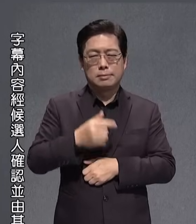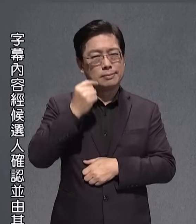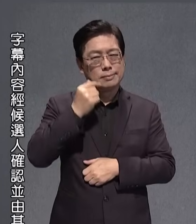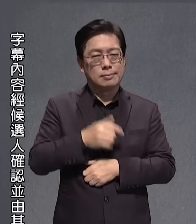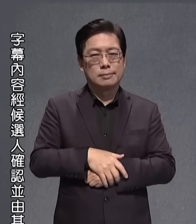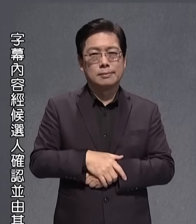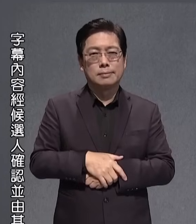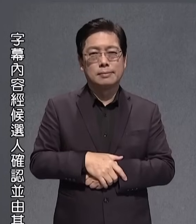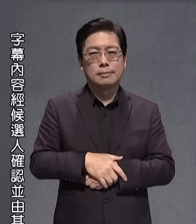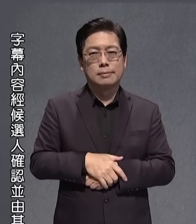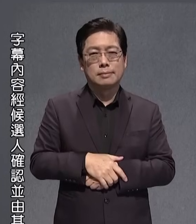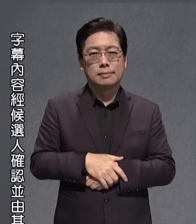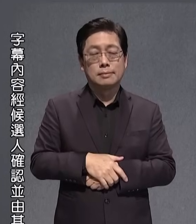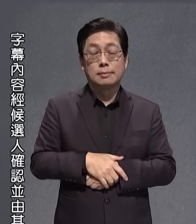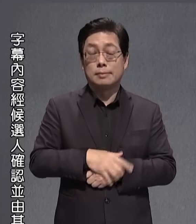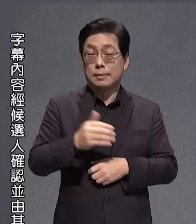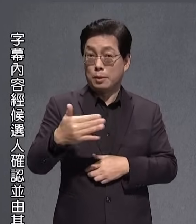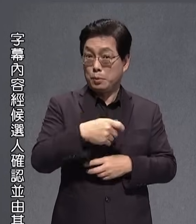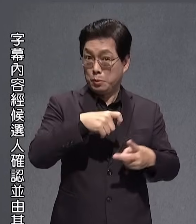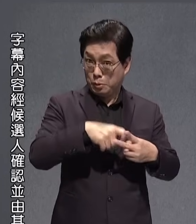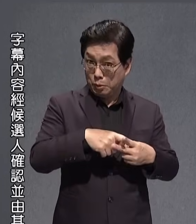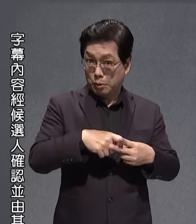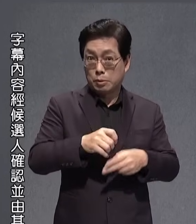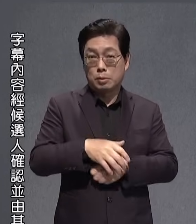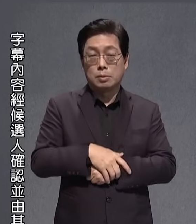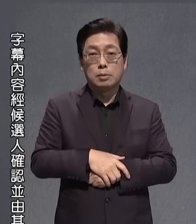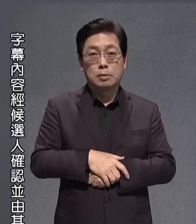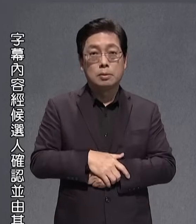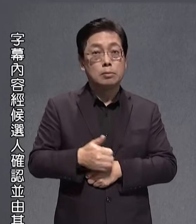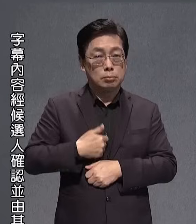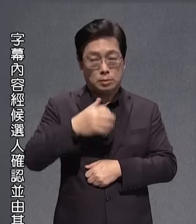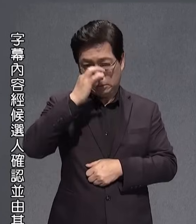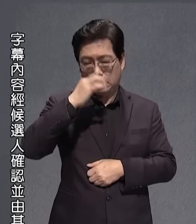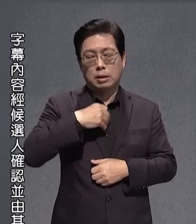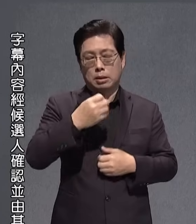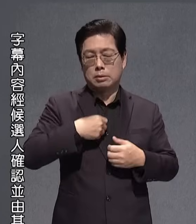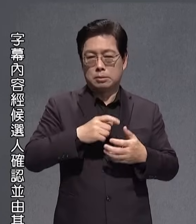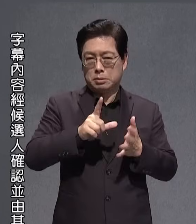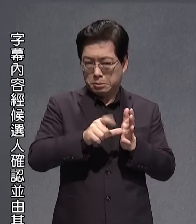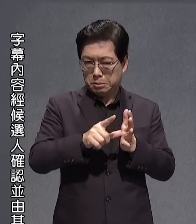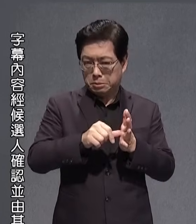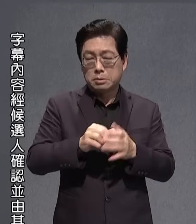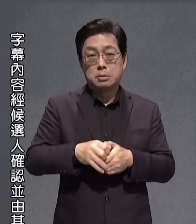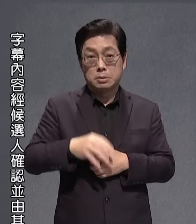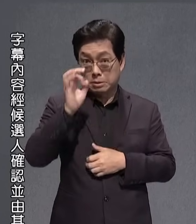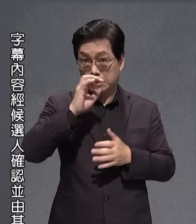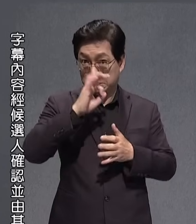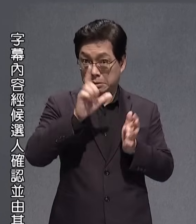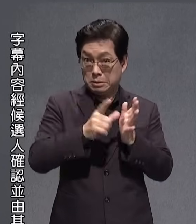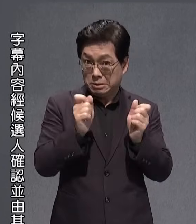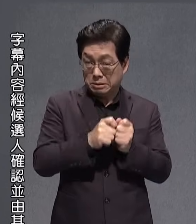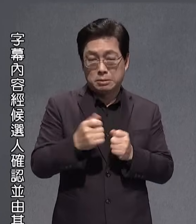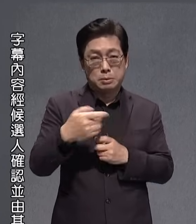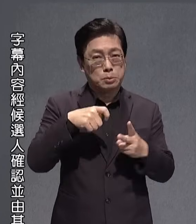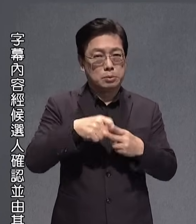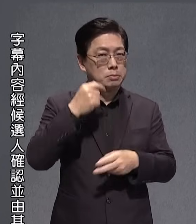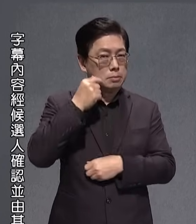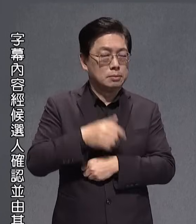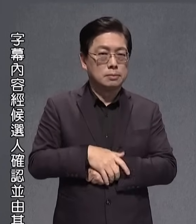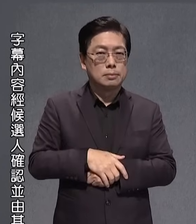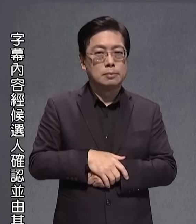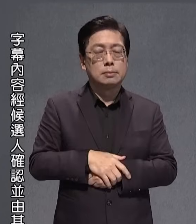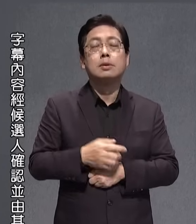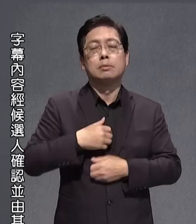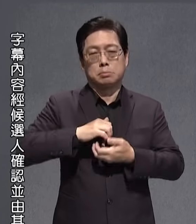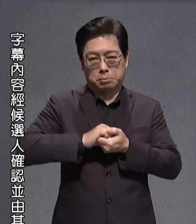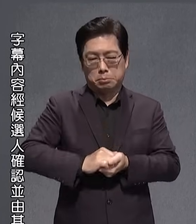嘛。所以移工够时有金，要看季节，要找到临时的移工很难呐、啊。所以